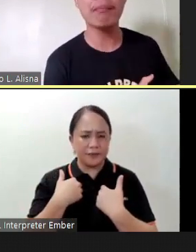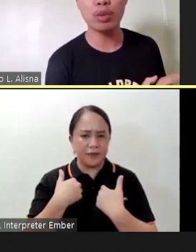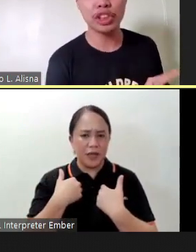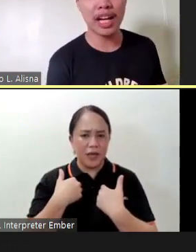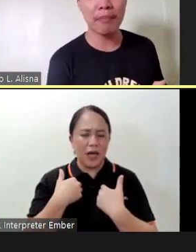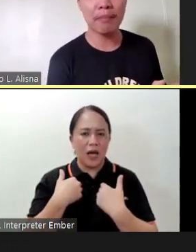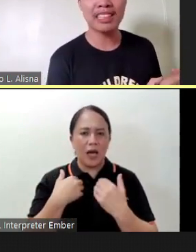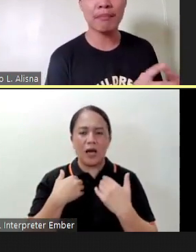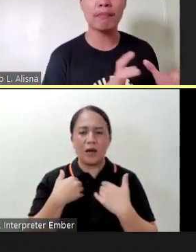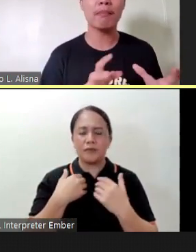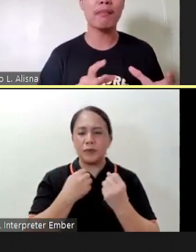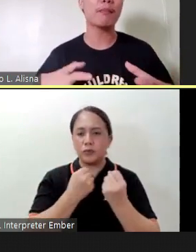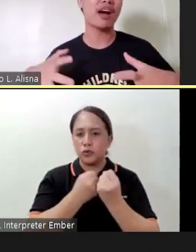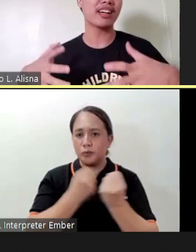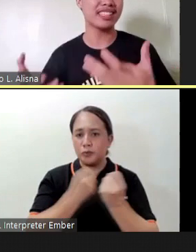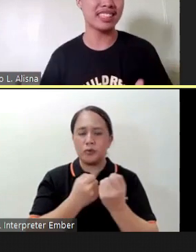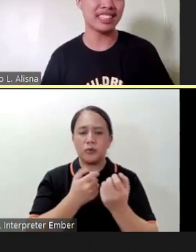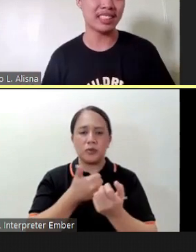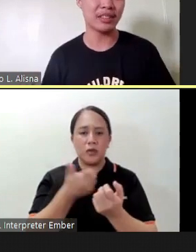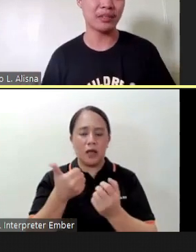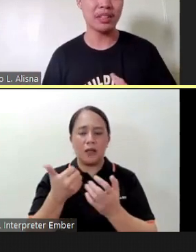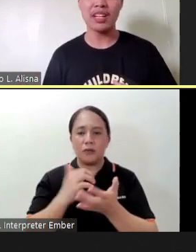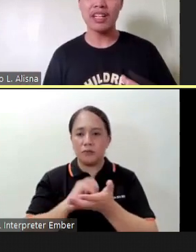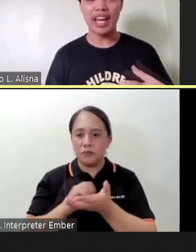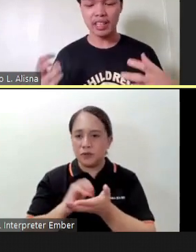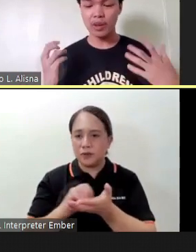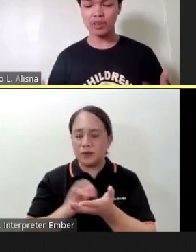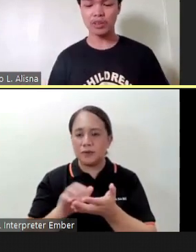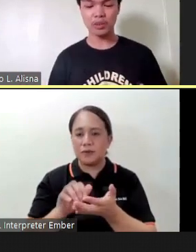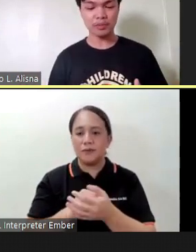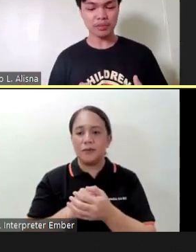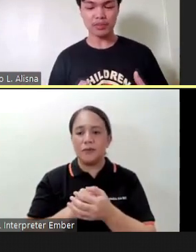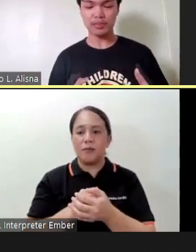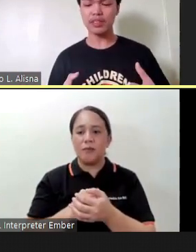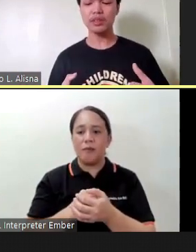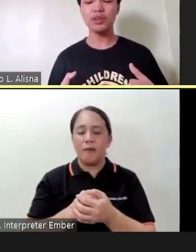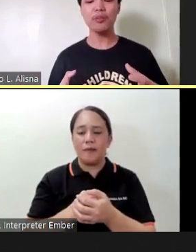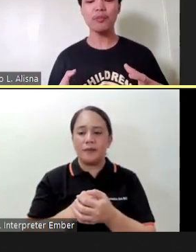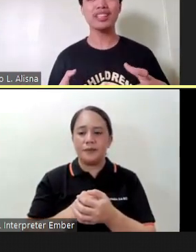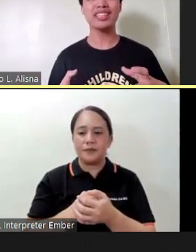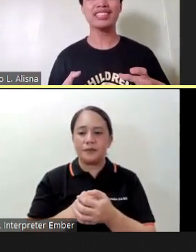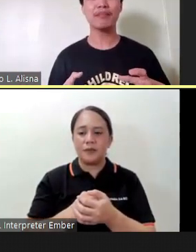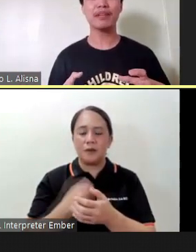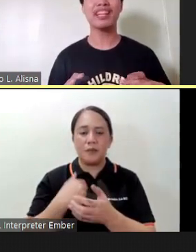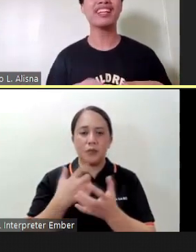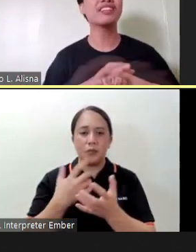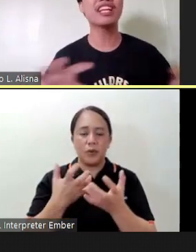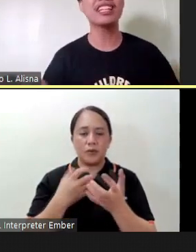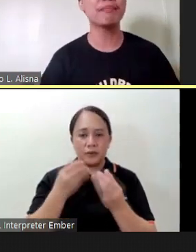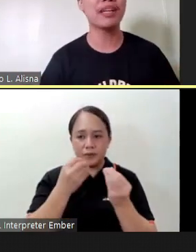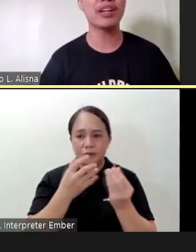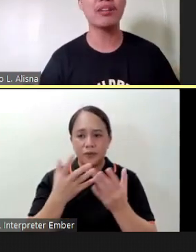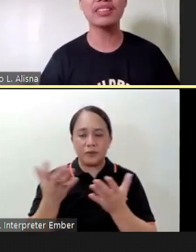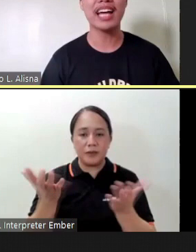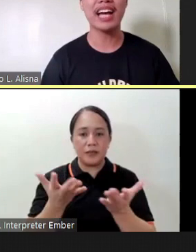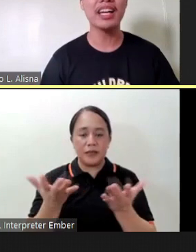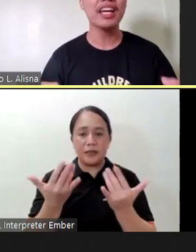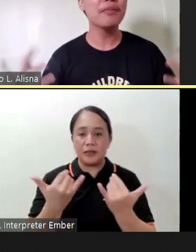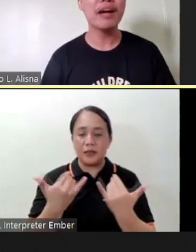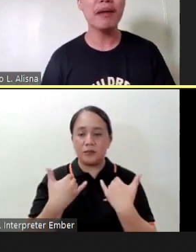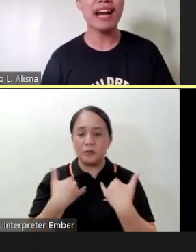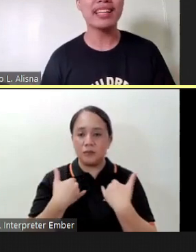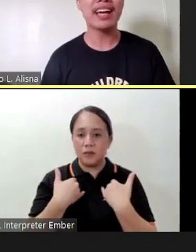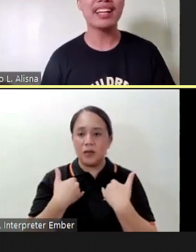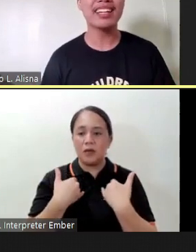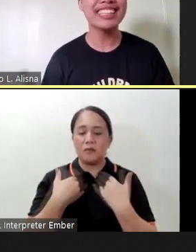backbone siya para sa iba pang mga practices and also gusto ko po sabihin na dito tayo sa panahon na kung saan